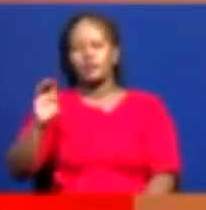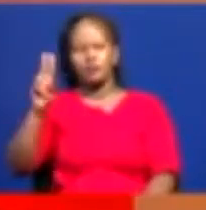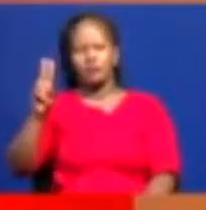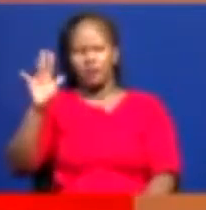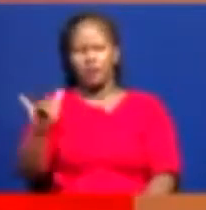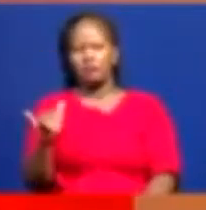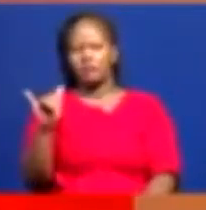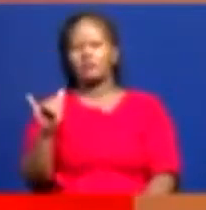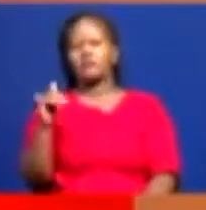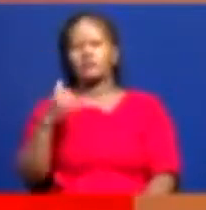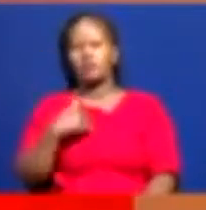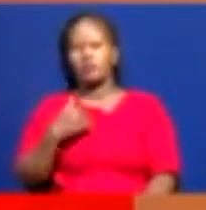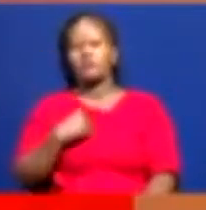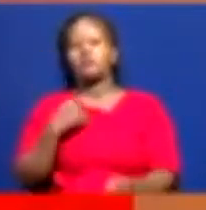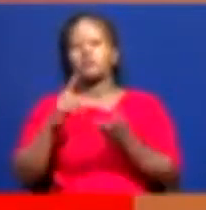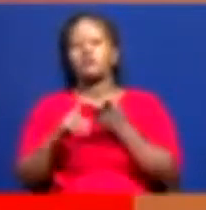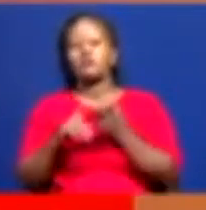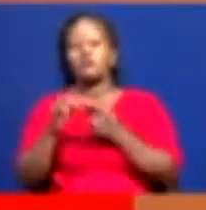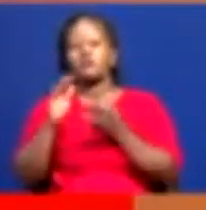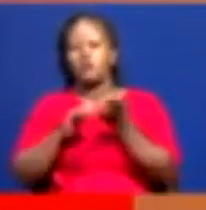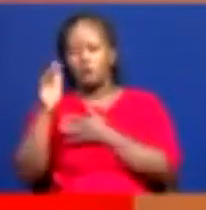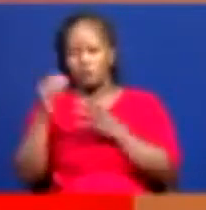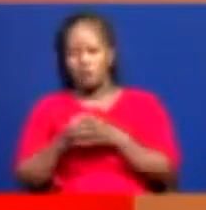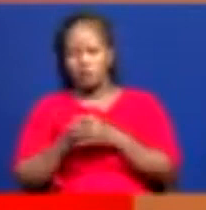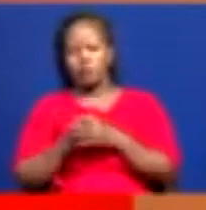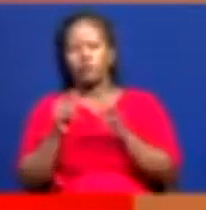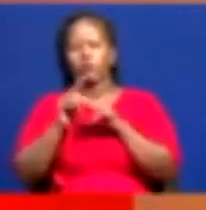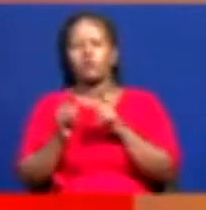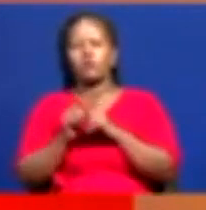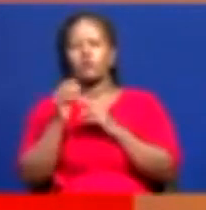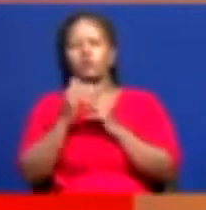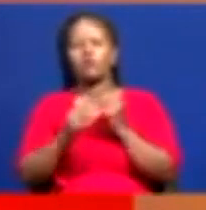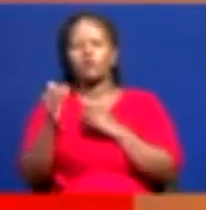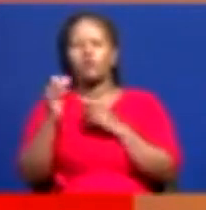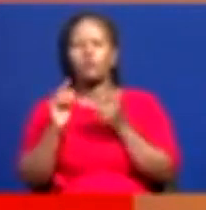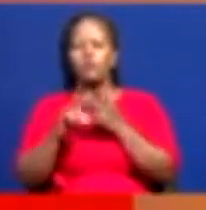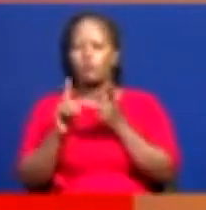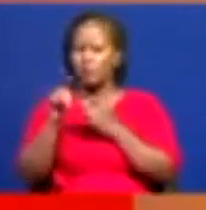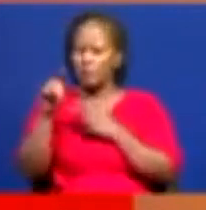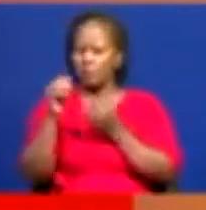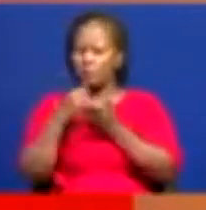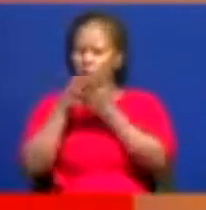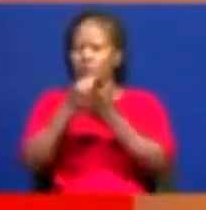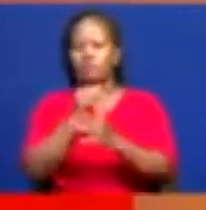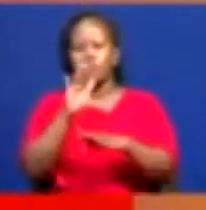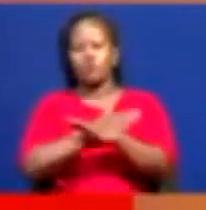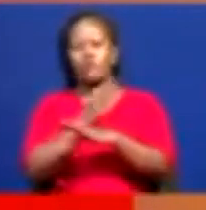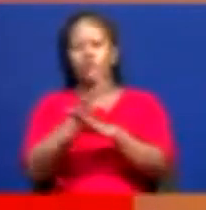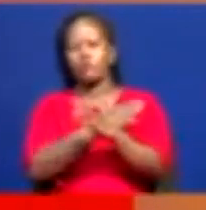inawekwa katika makundi, publishers, CMOs, kusaidia wasanii. Mimi